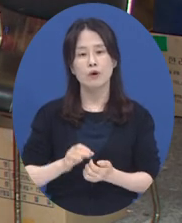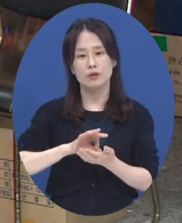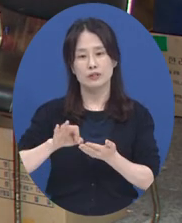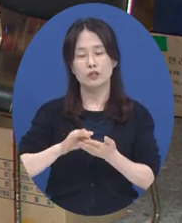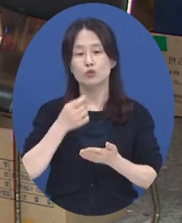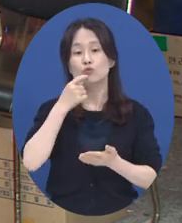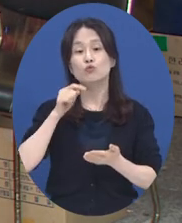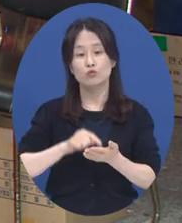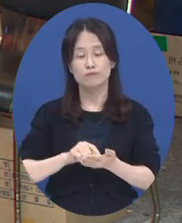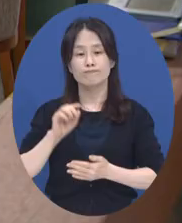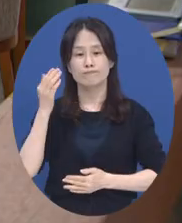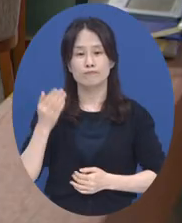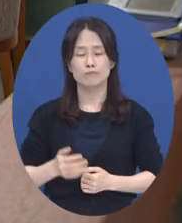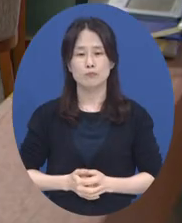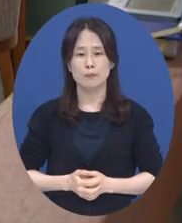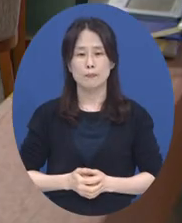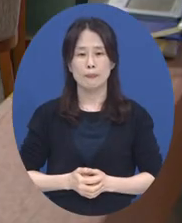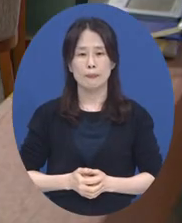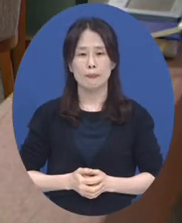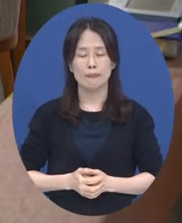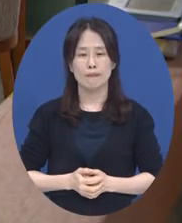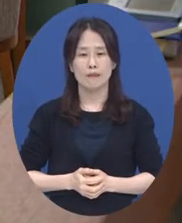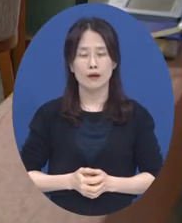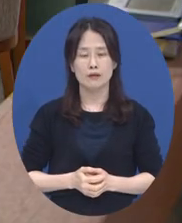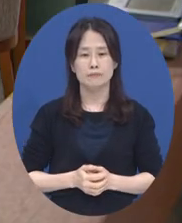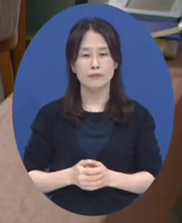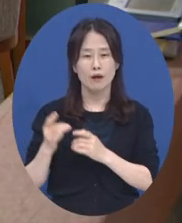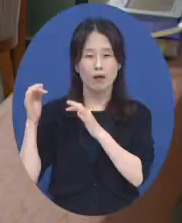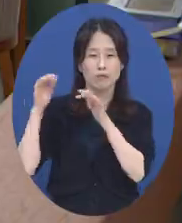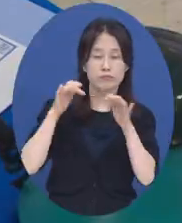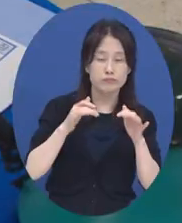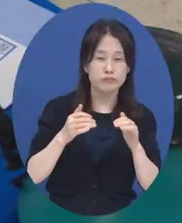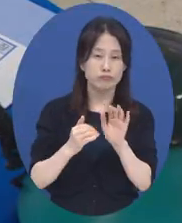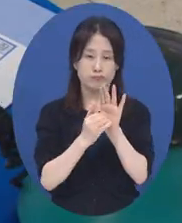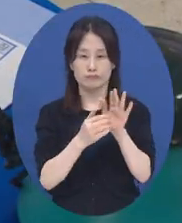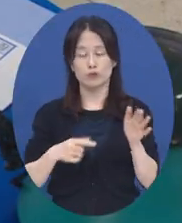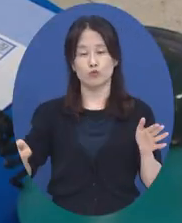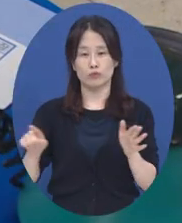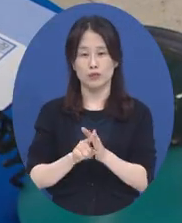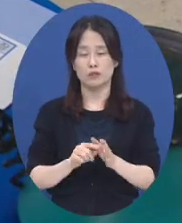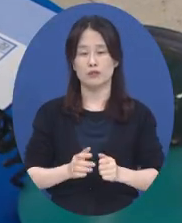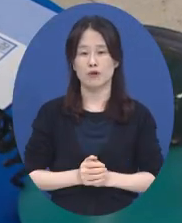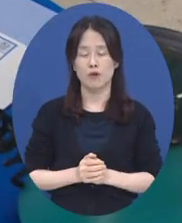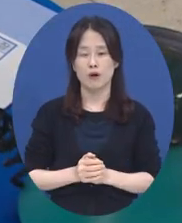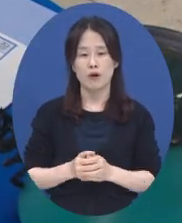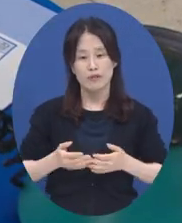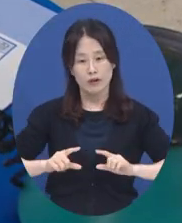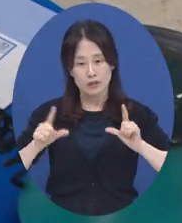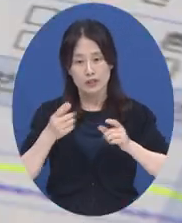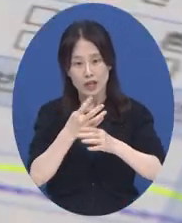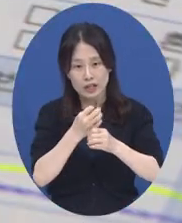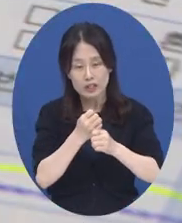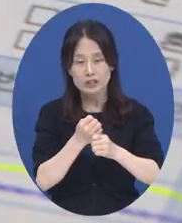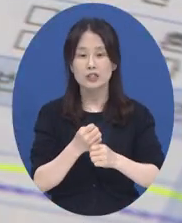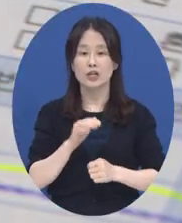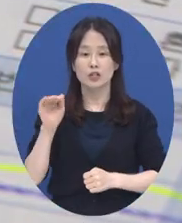요건이 완화된 겁니다. 다만 수요 쏠림을 방지하기 위해 당분간 생년 뒷자리 기준